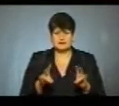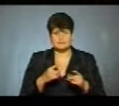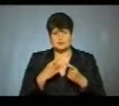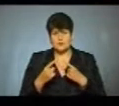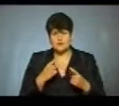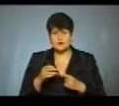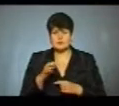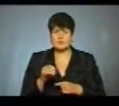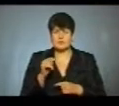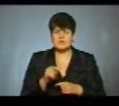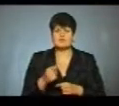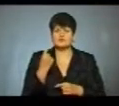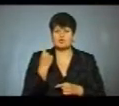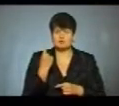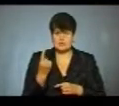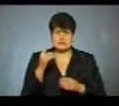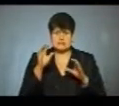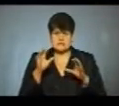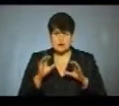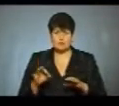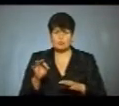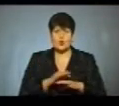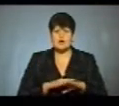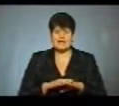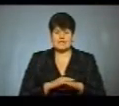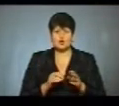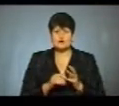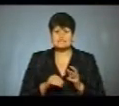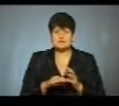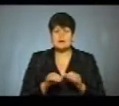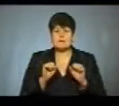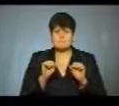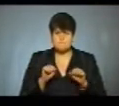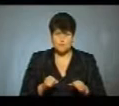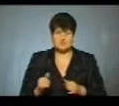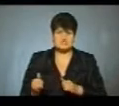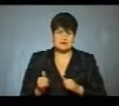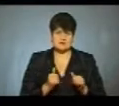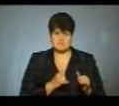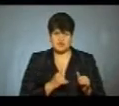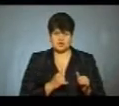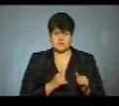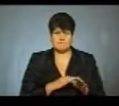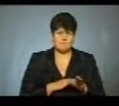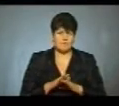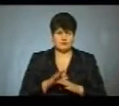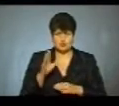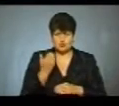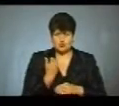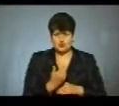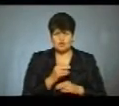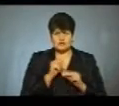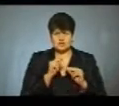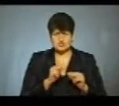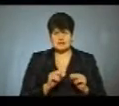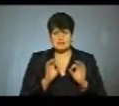говорити про те, що один закон про ринок землі може забезпечити повністю його чесне